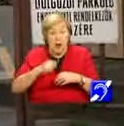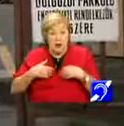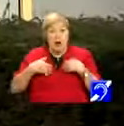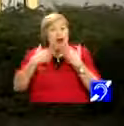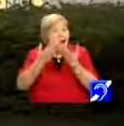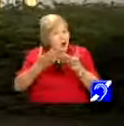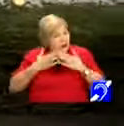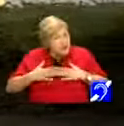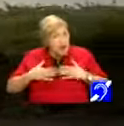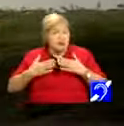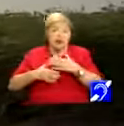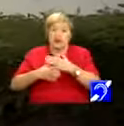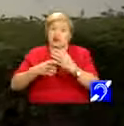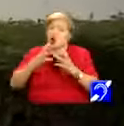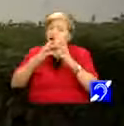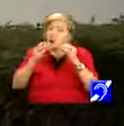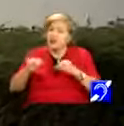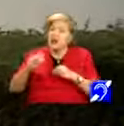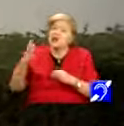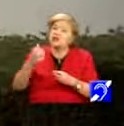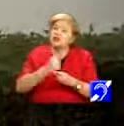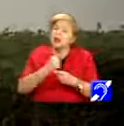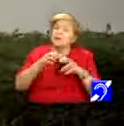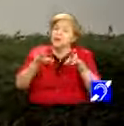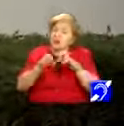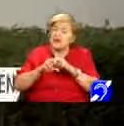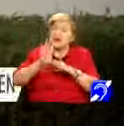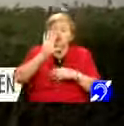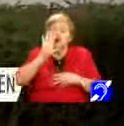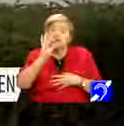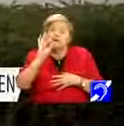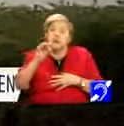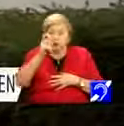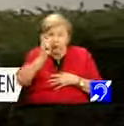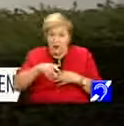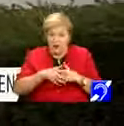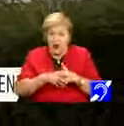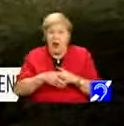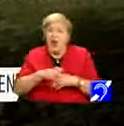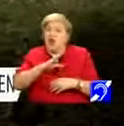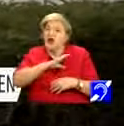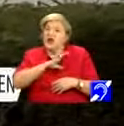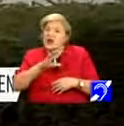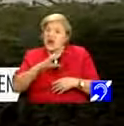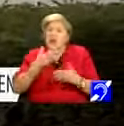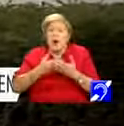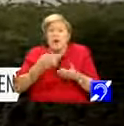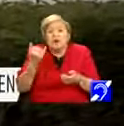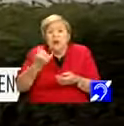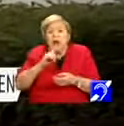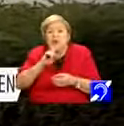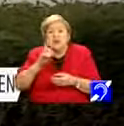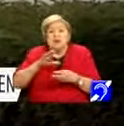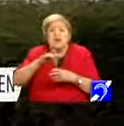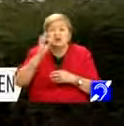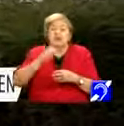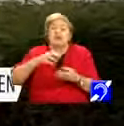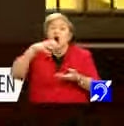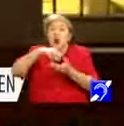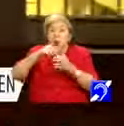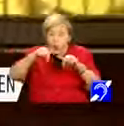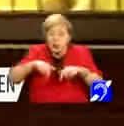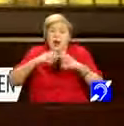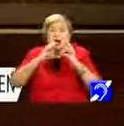ajute România și să preia 50 de pacienți. Vor mai fi transferați bolnavi în stare gravă și pentru care nu se găsesc locuri la terapie intensivă